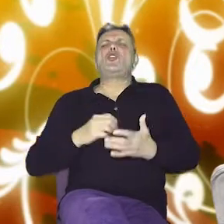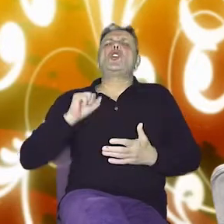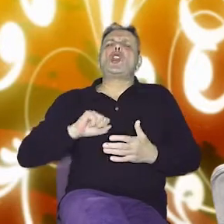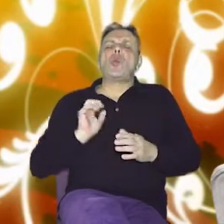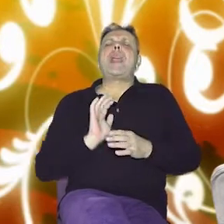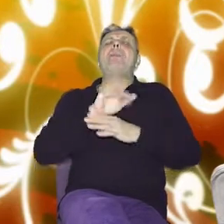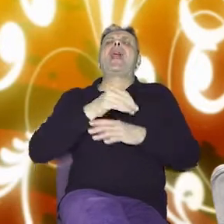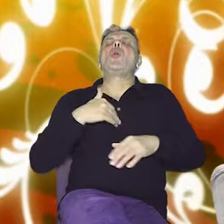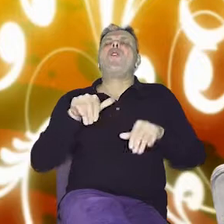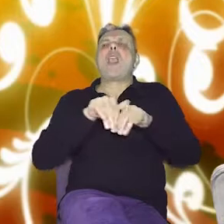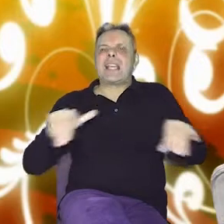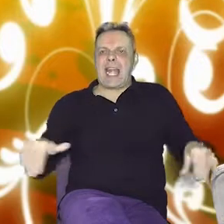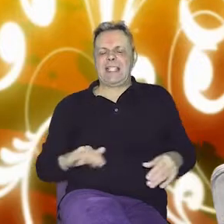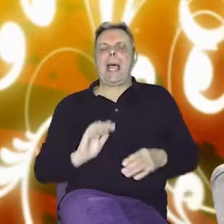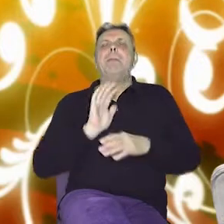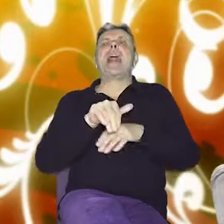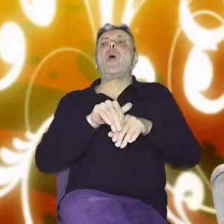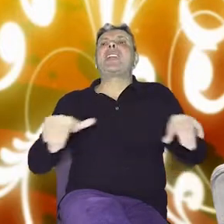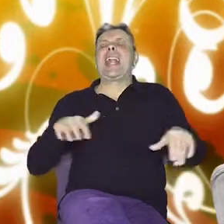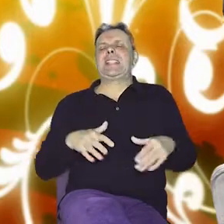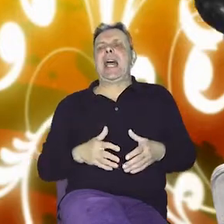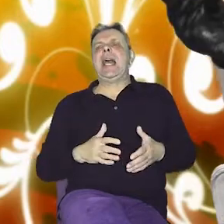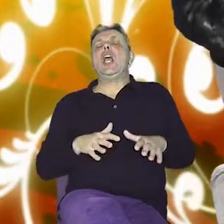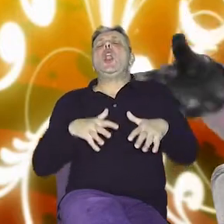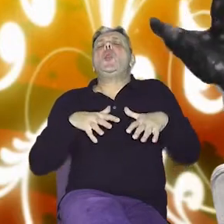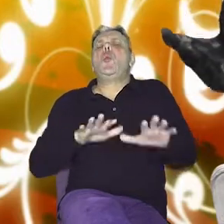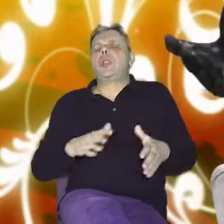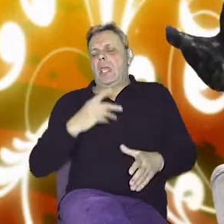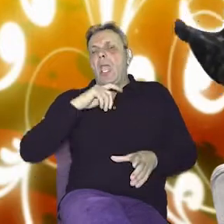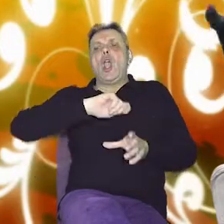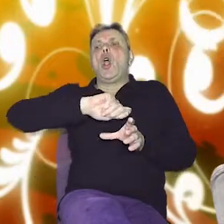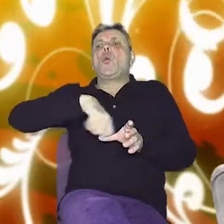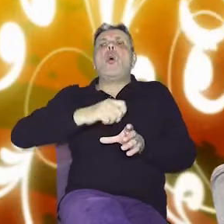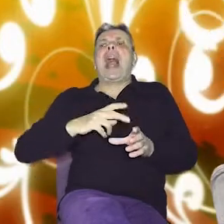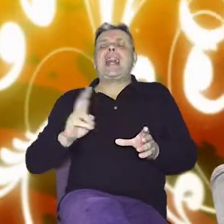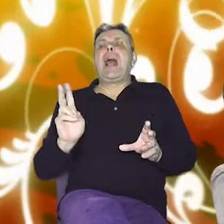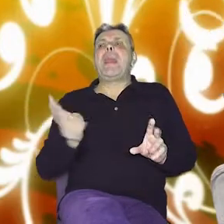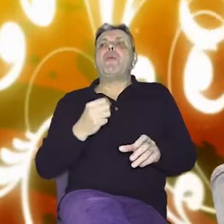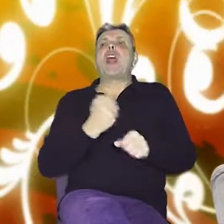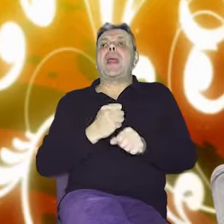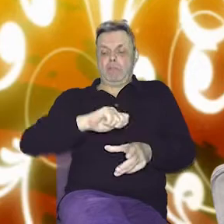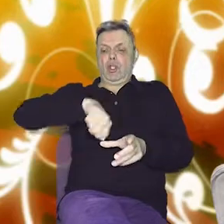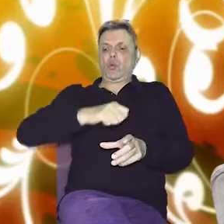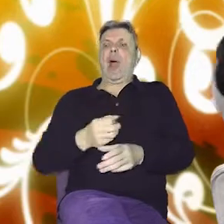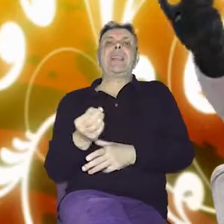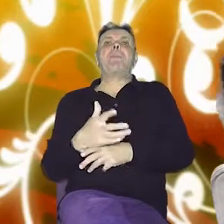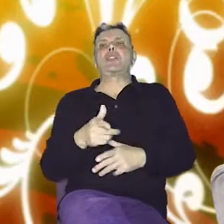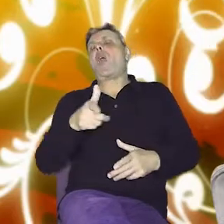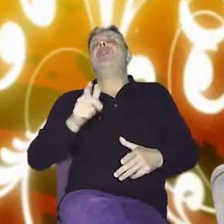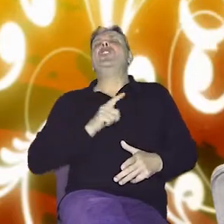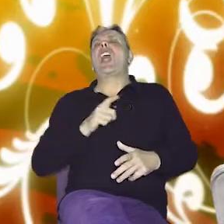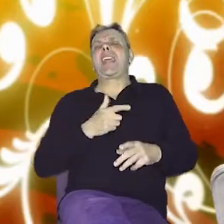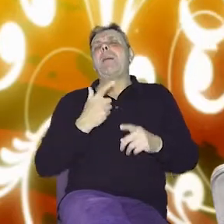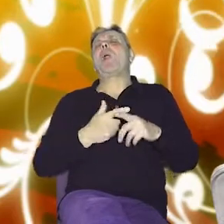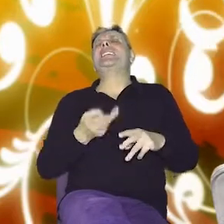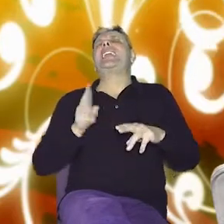trude preko svojih granica, preko granica ljudi. Običan kuhar ne stigna obrok vam skuhati u roku, pa čekate i pol